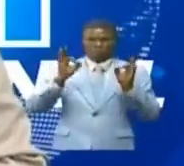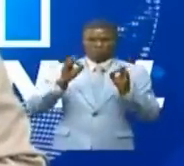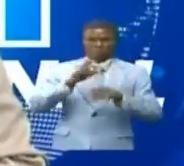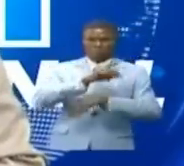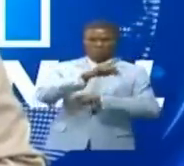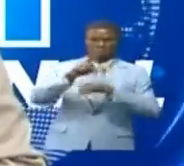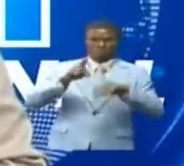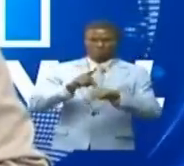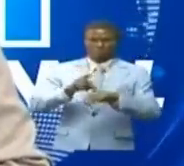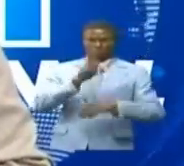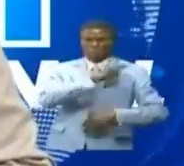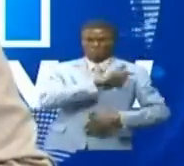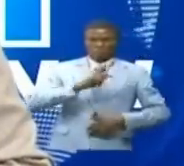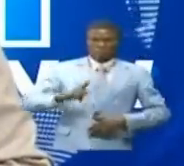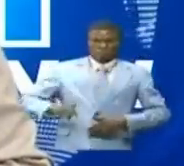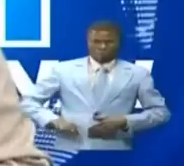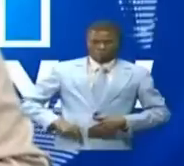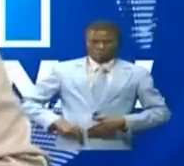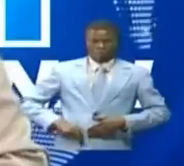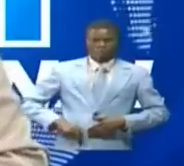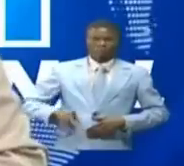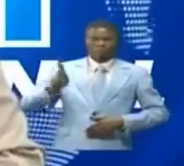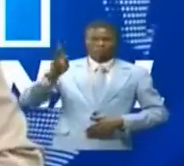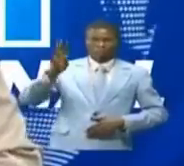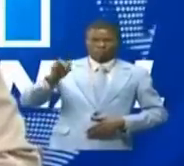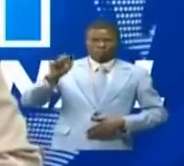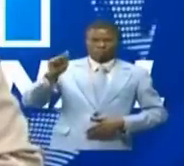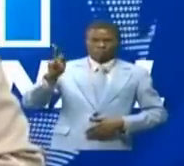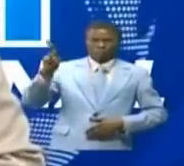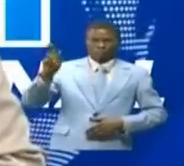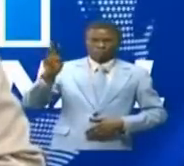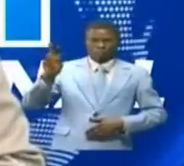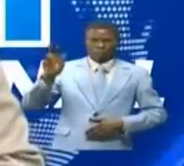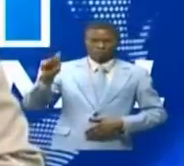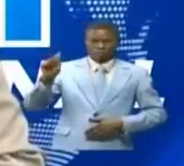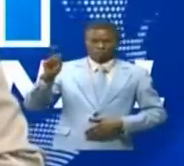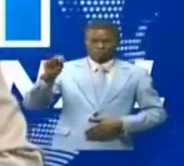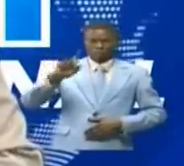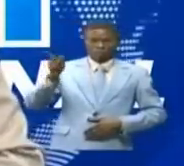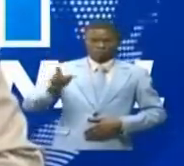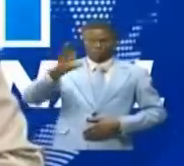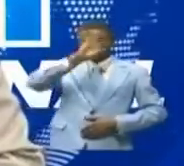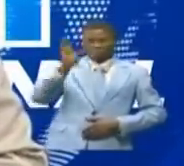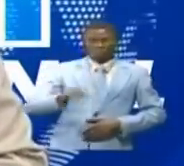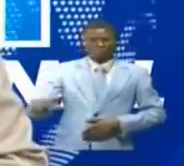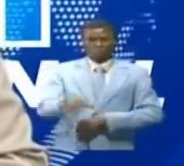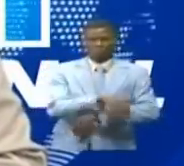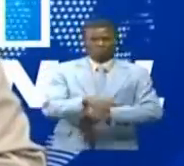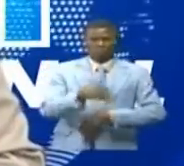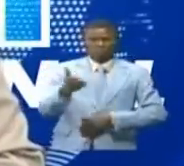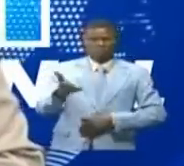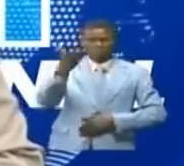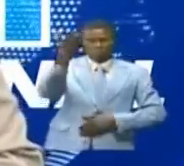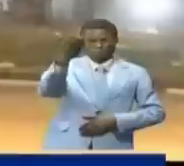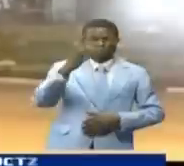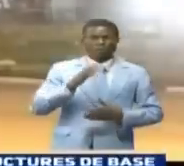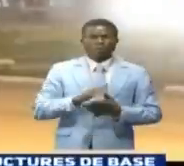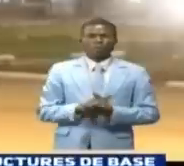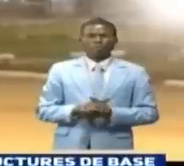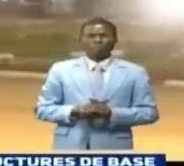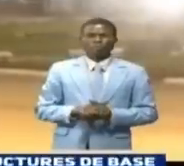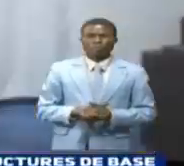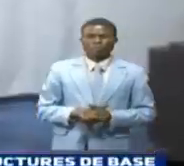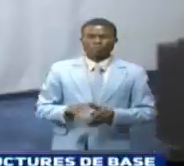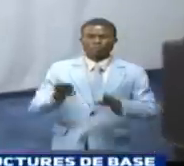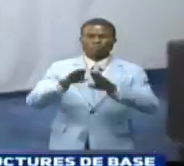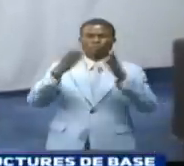paroisse kimbanguiste de Makinza dans la commune de Ngiringiri. Willy Atunakov pour le reportage.